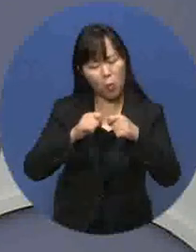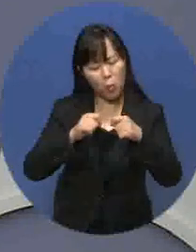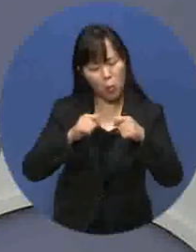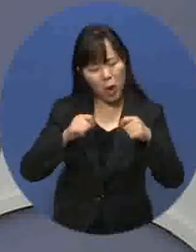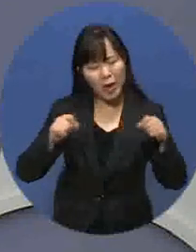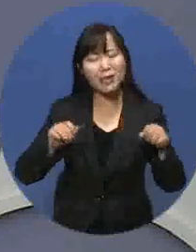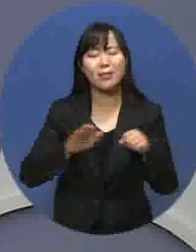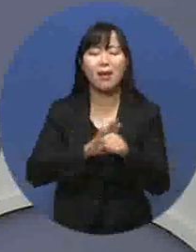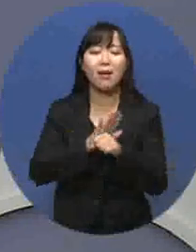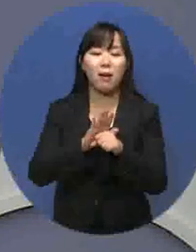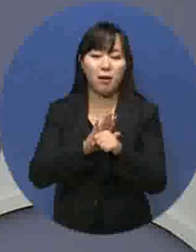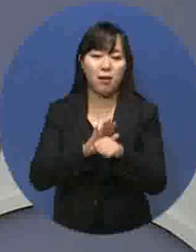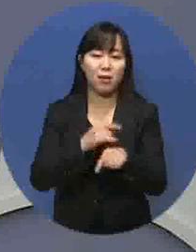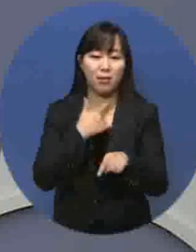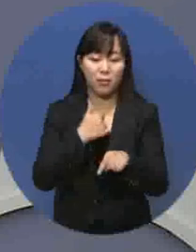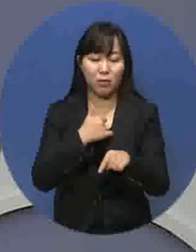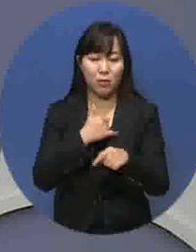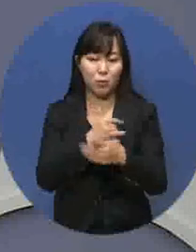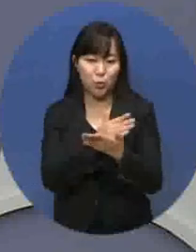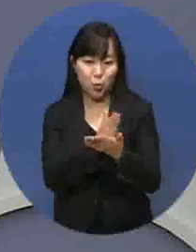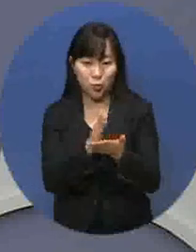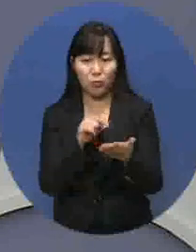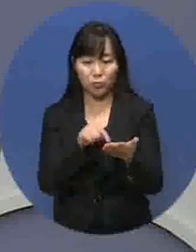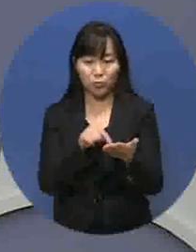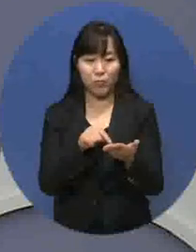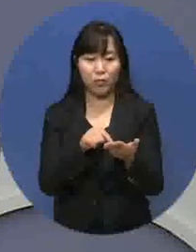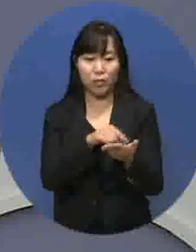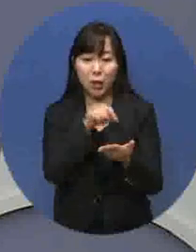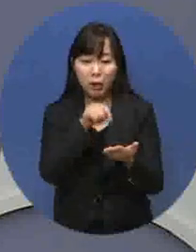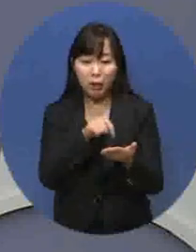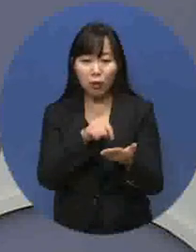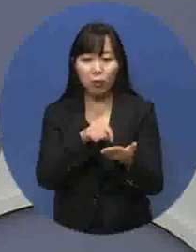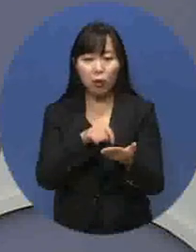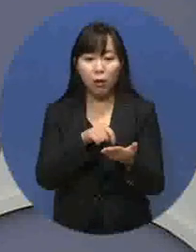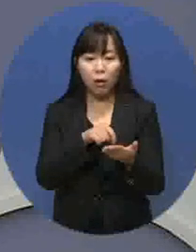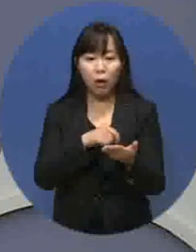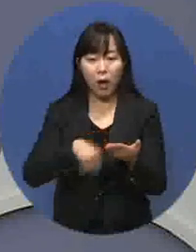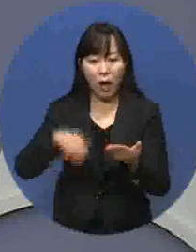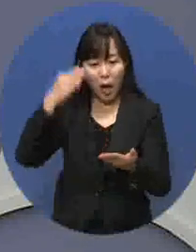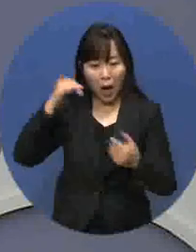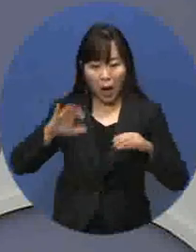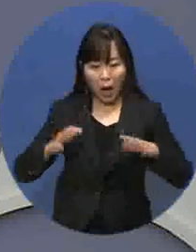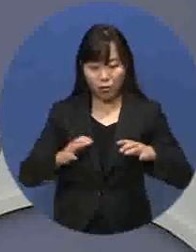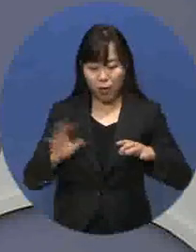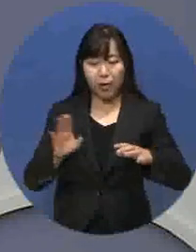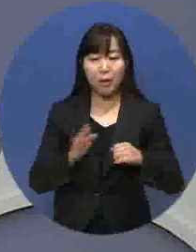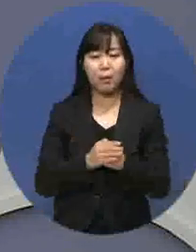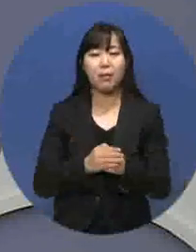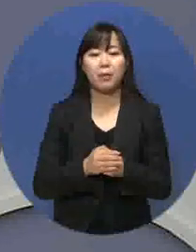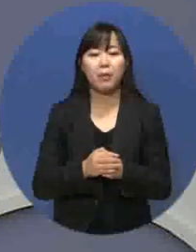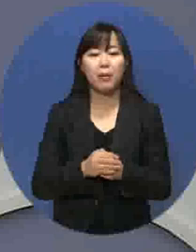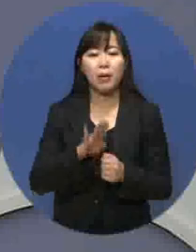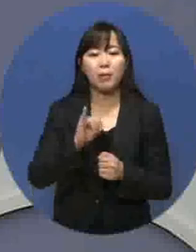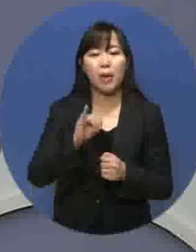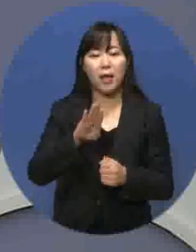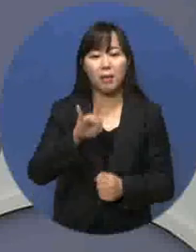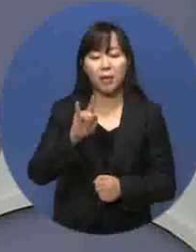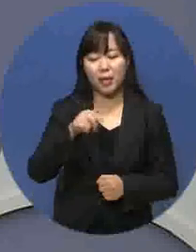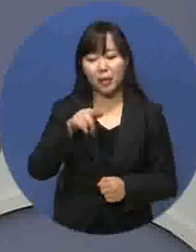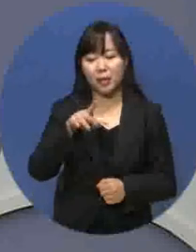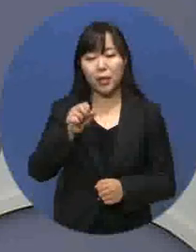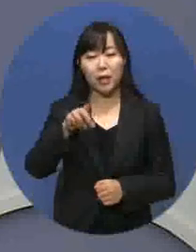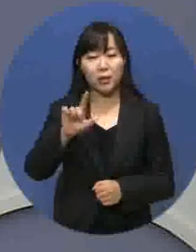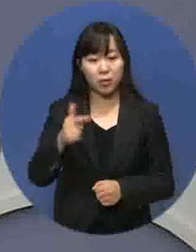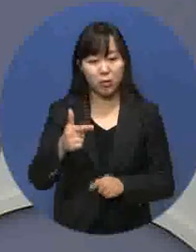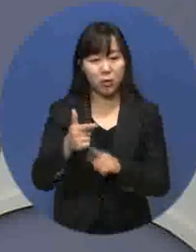사랑받아왔던 장르였고 그걸 이제 그 장르가 이제 오히려 한국보다는 우리는 이제 그런 장르가 배비장전이니 뭐